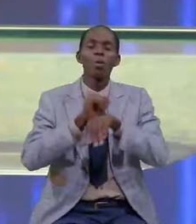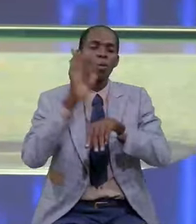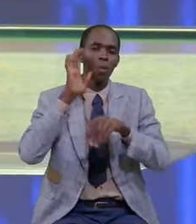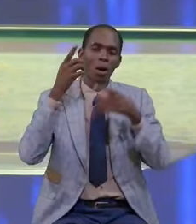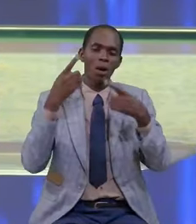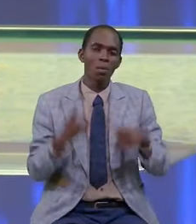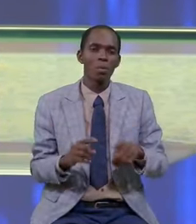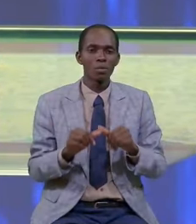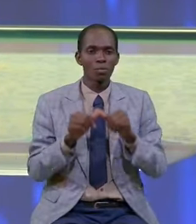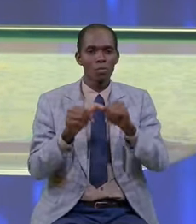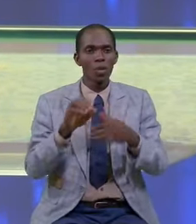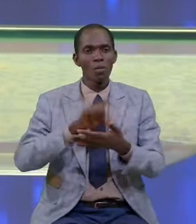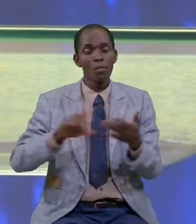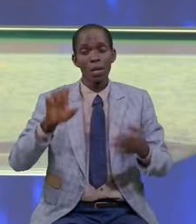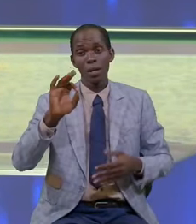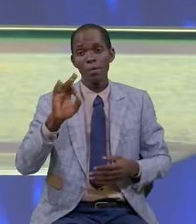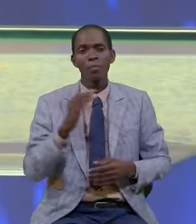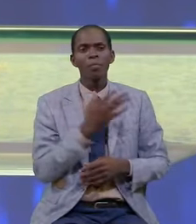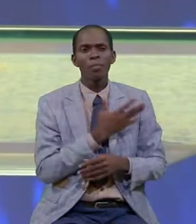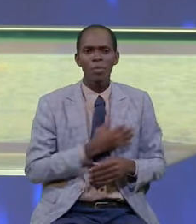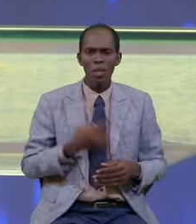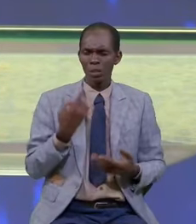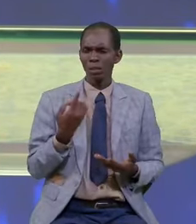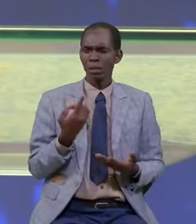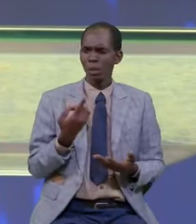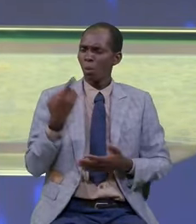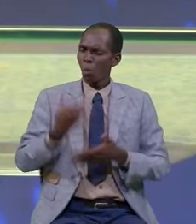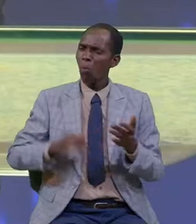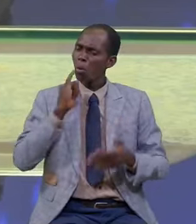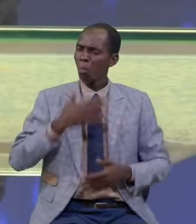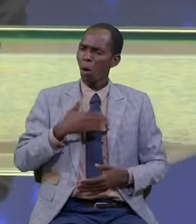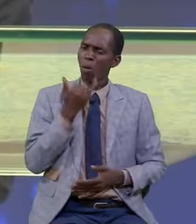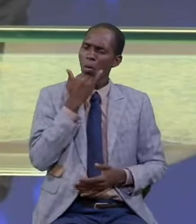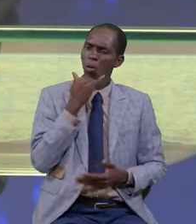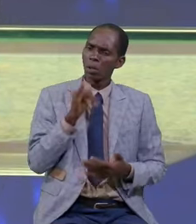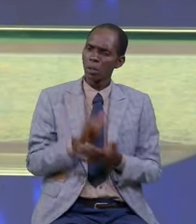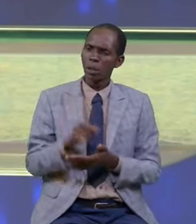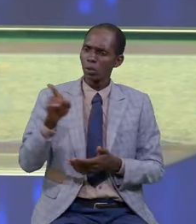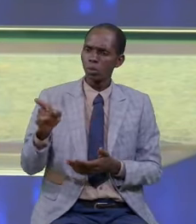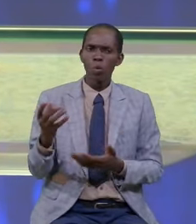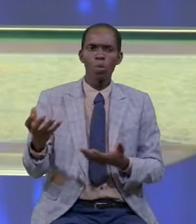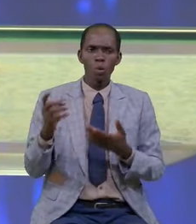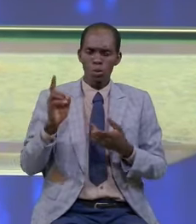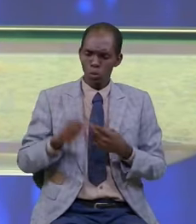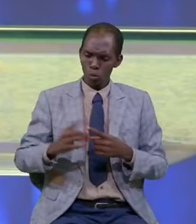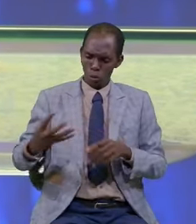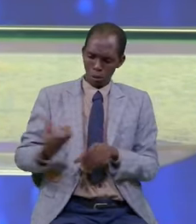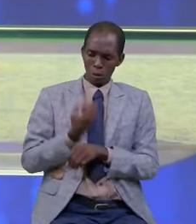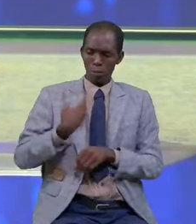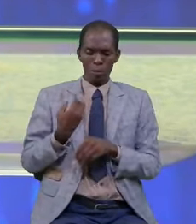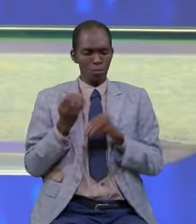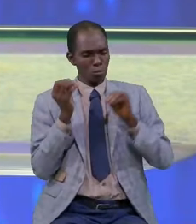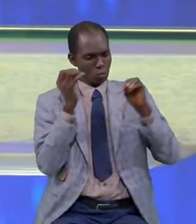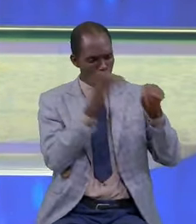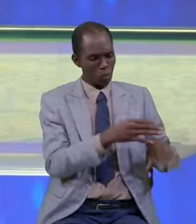le verset 9 que dit. Et Abdia dit, quel péché ai-je commis pour que tu livres ton serviteur entre les mains